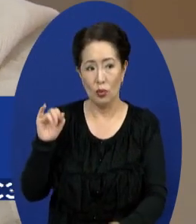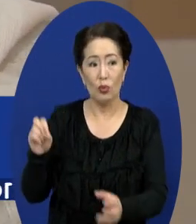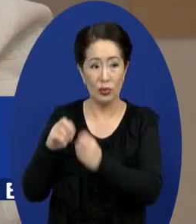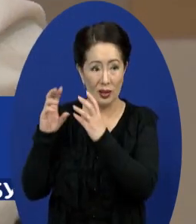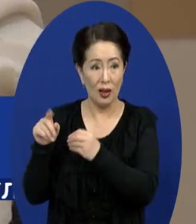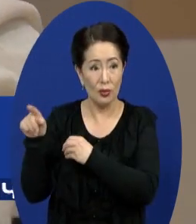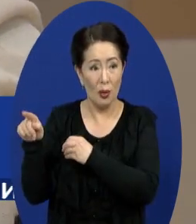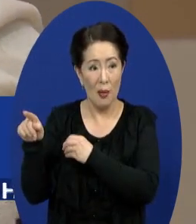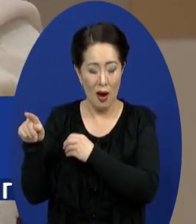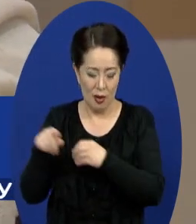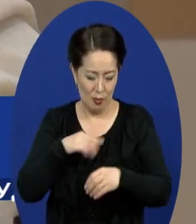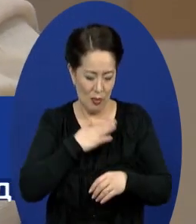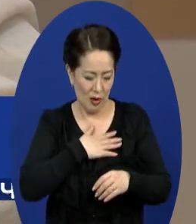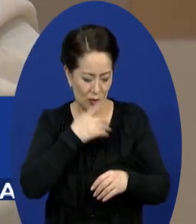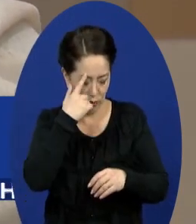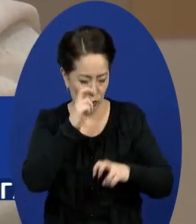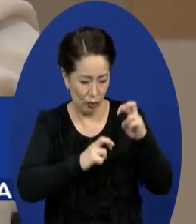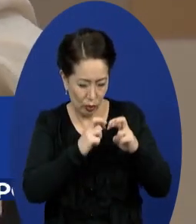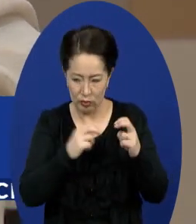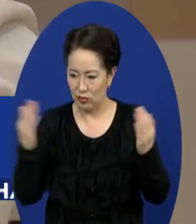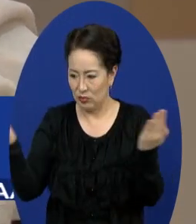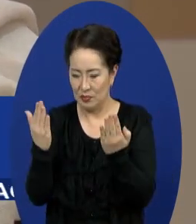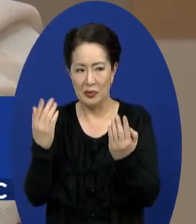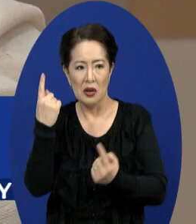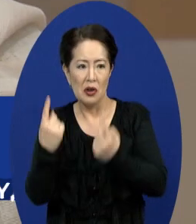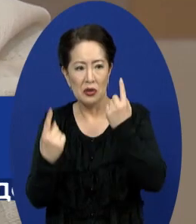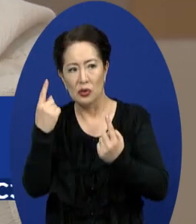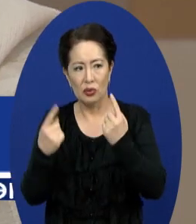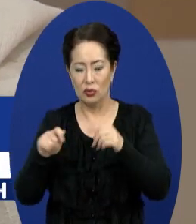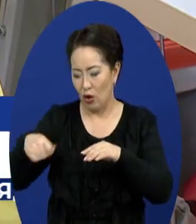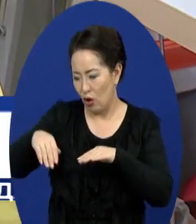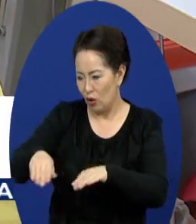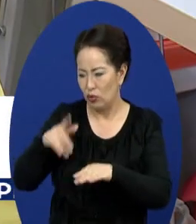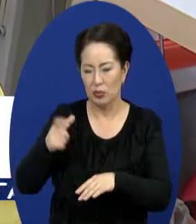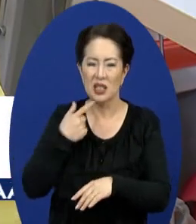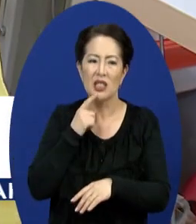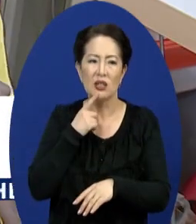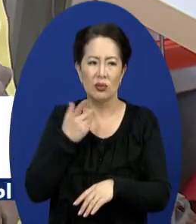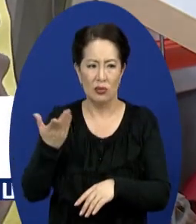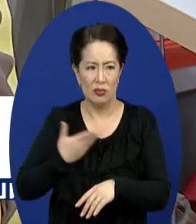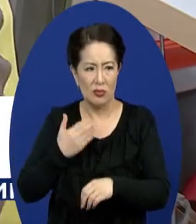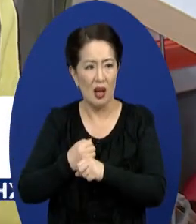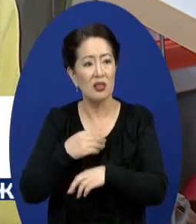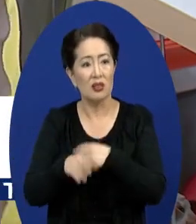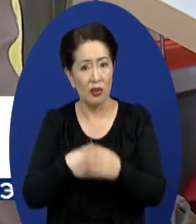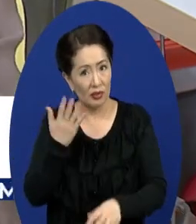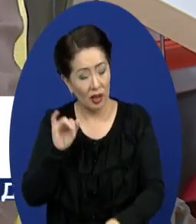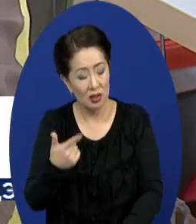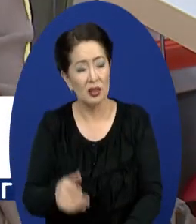өөрснийхөө үйлдвэрлэгчдийн бүтээгдэхүүнтэй дандаа өрсөлдүүлж ингэж ойдлихныг бол бас нэлээд хүнд хэцүү байдалд бол ажиллаулдаг.